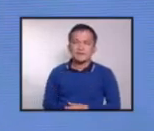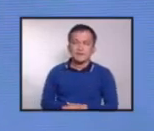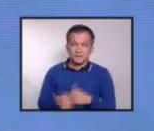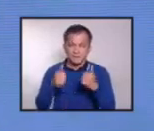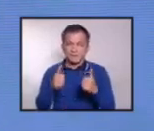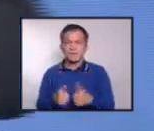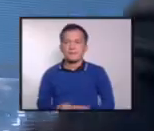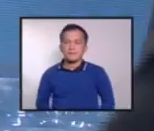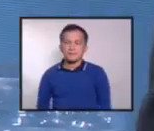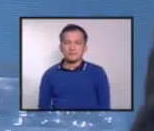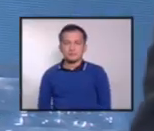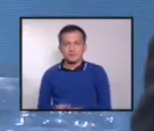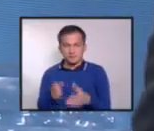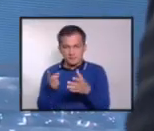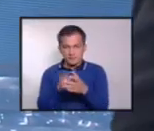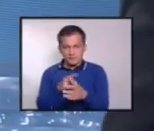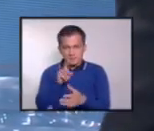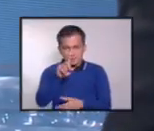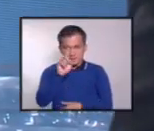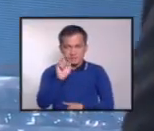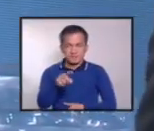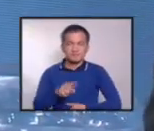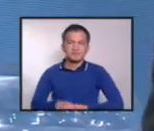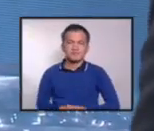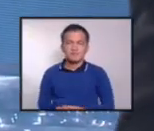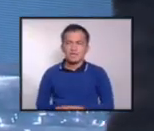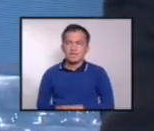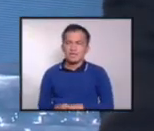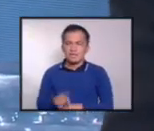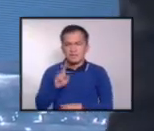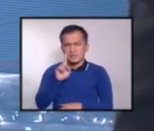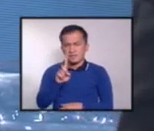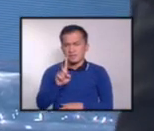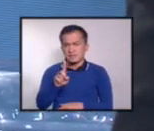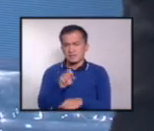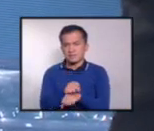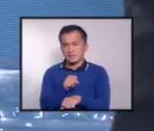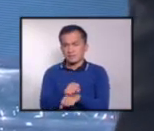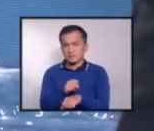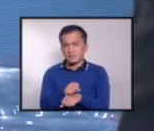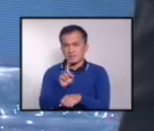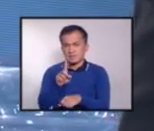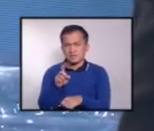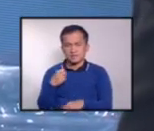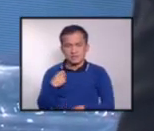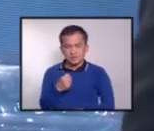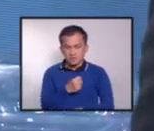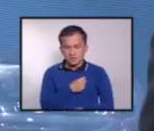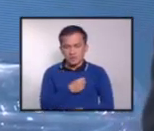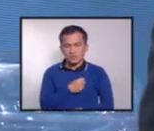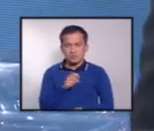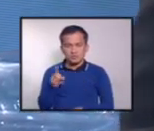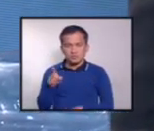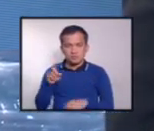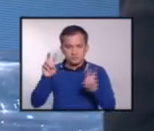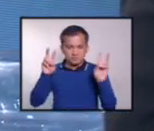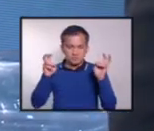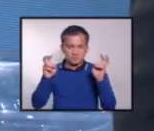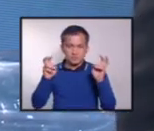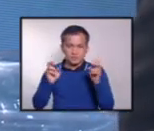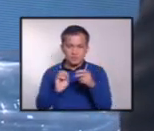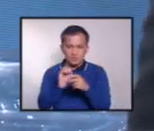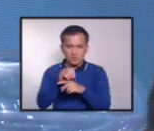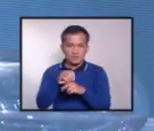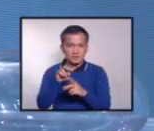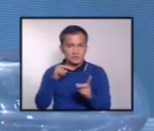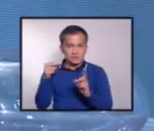Alright. Okay. Unang tanong. Isa sa mga trabaho ng isang senador ay yung tinatawag na